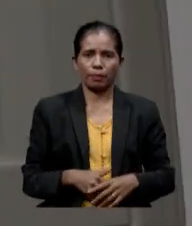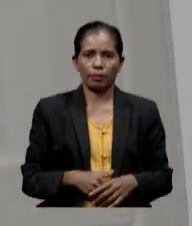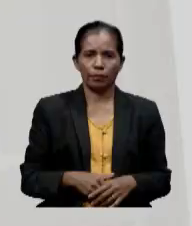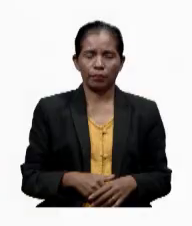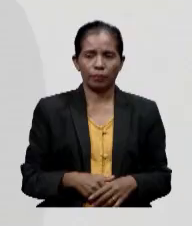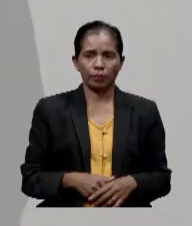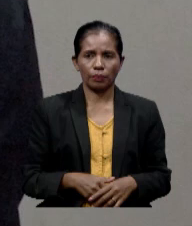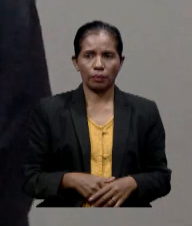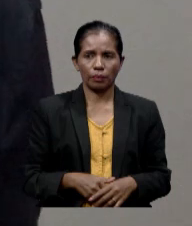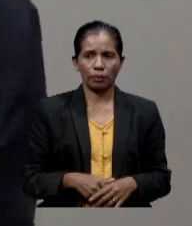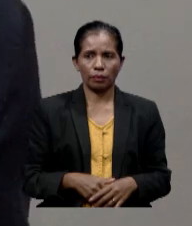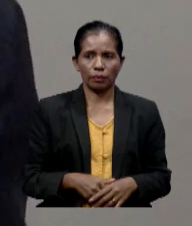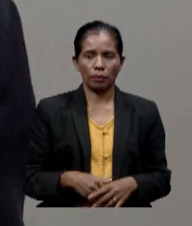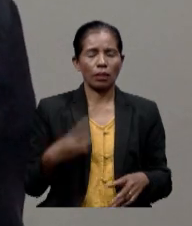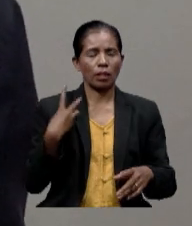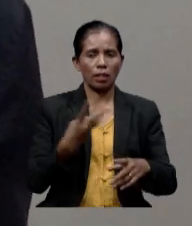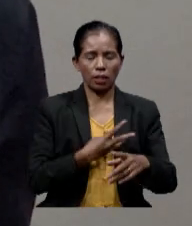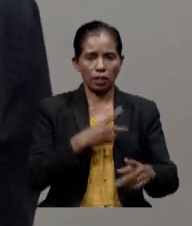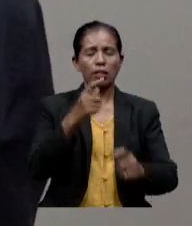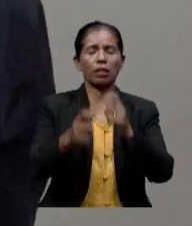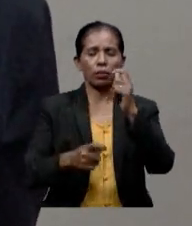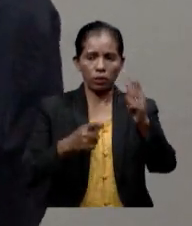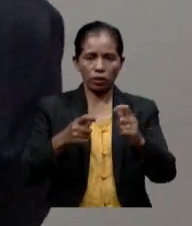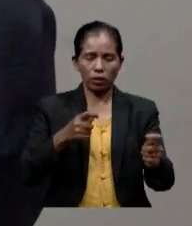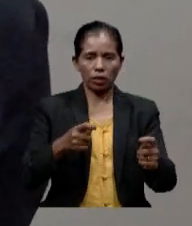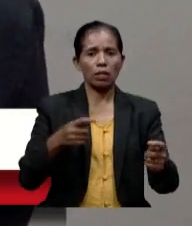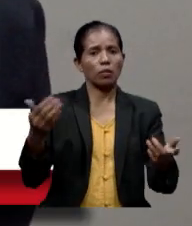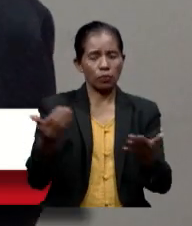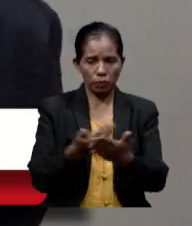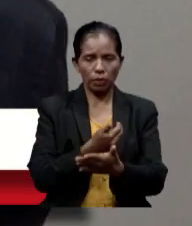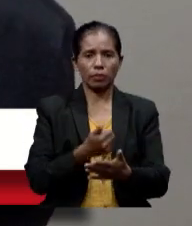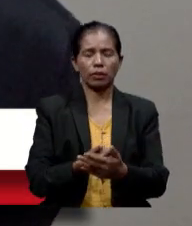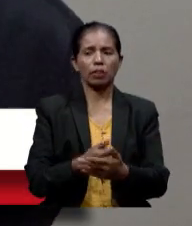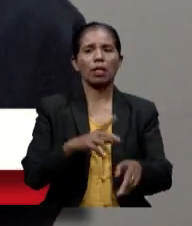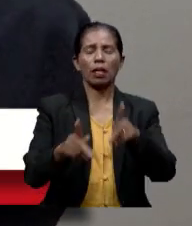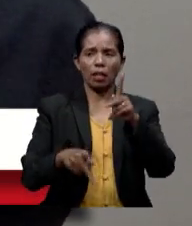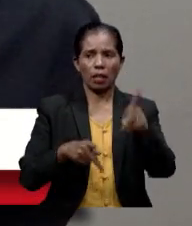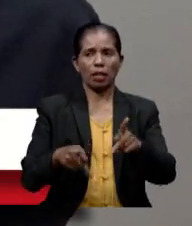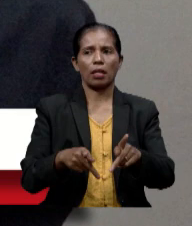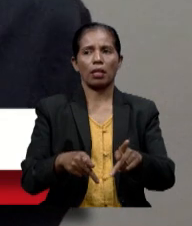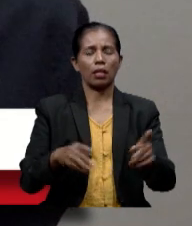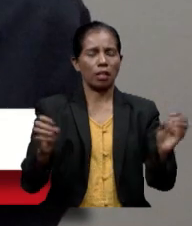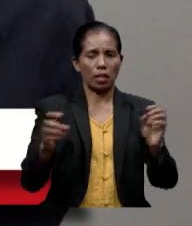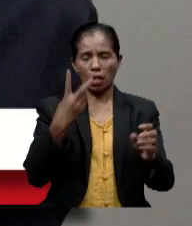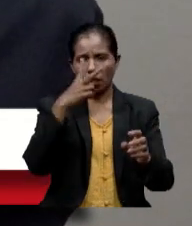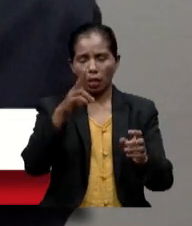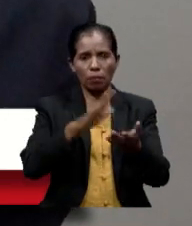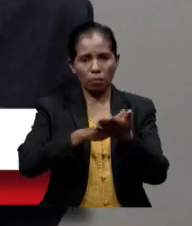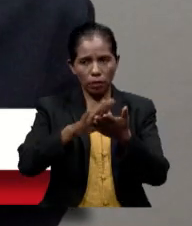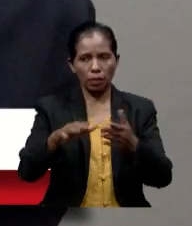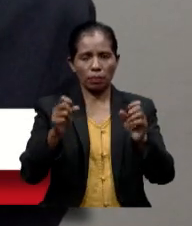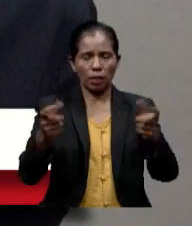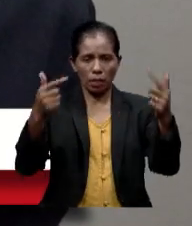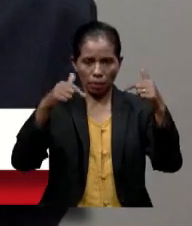Ini equipamento ni moderno itu. Adi pulasan ne ba matan la barela mos. Bele